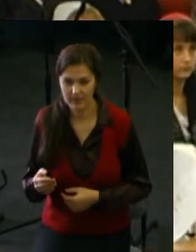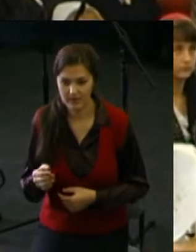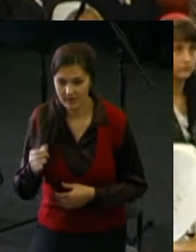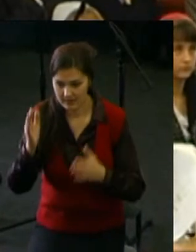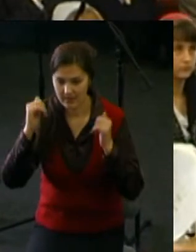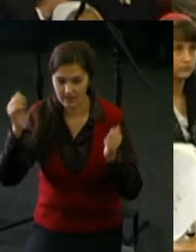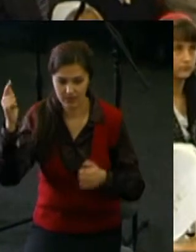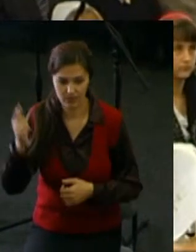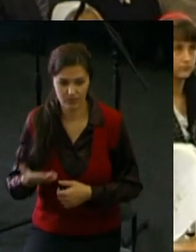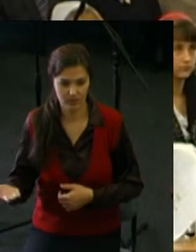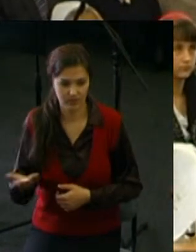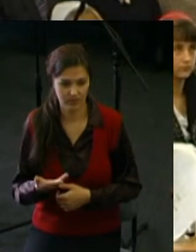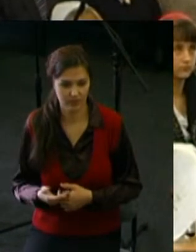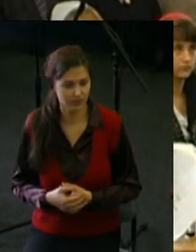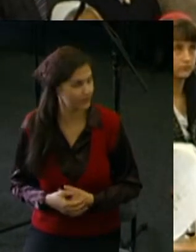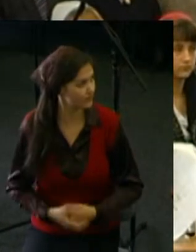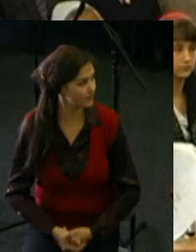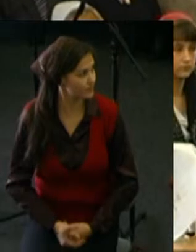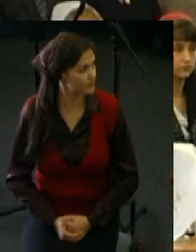постараюсь якби